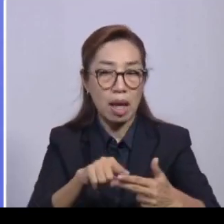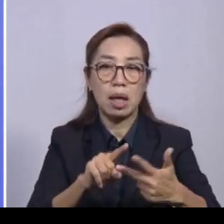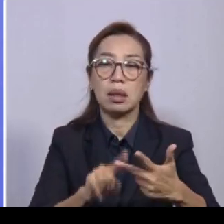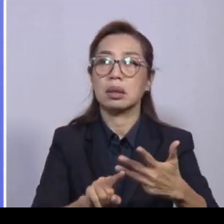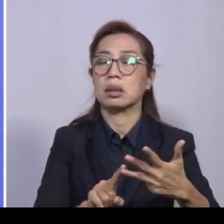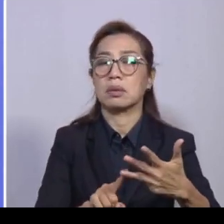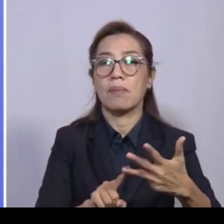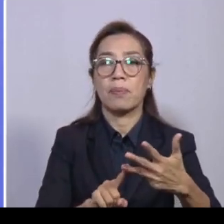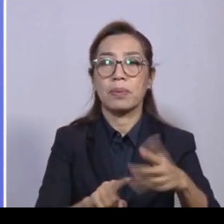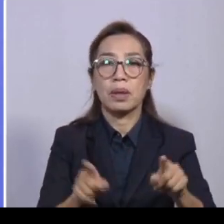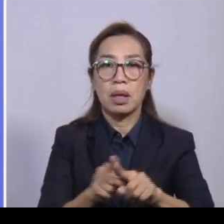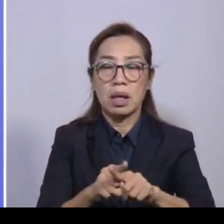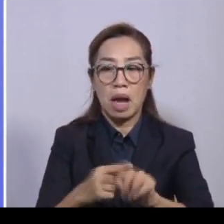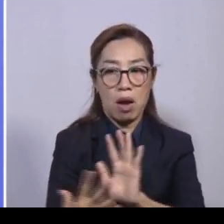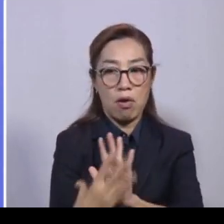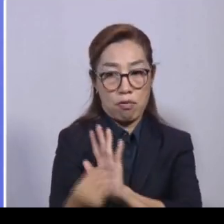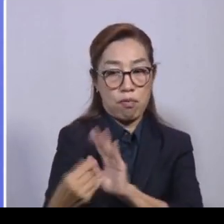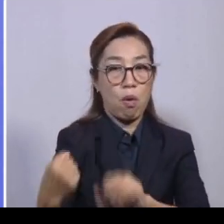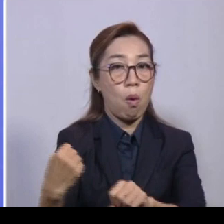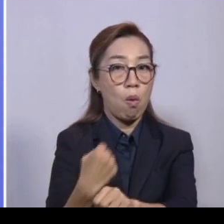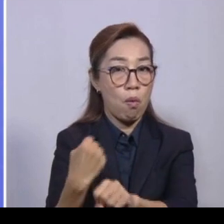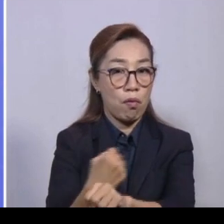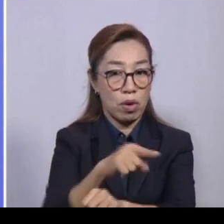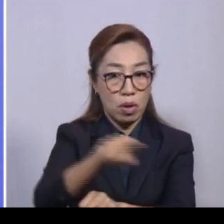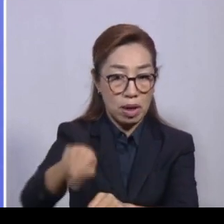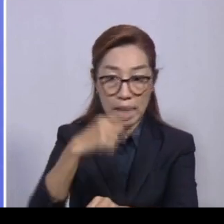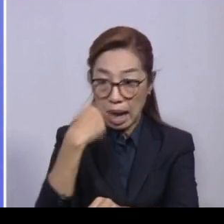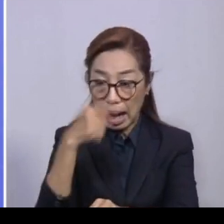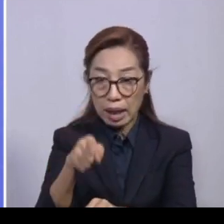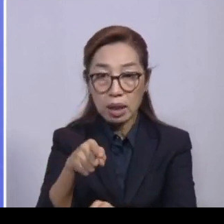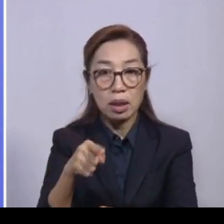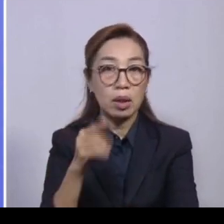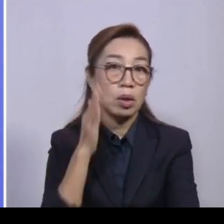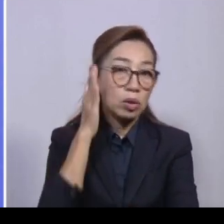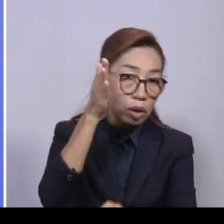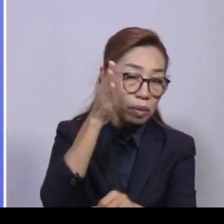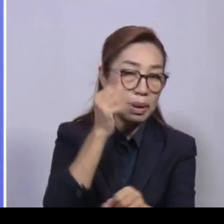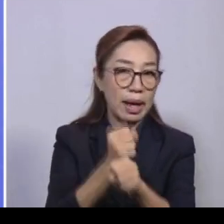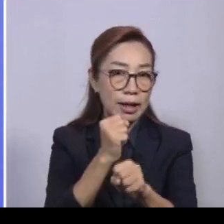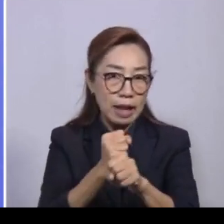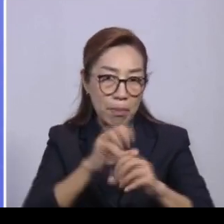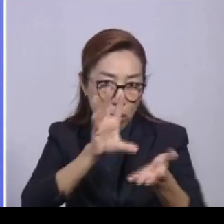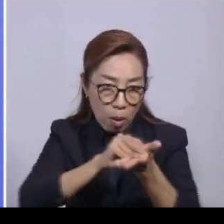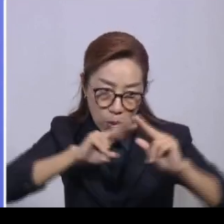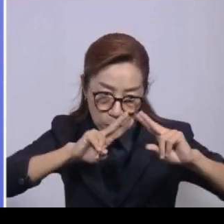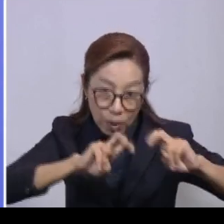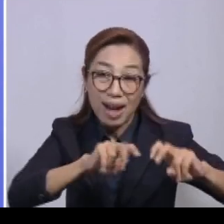ล้วก็การฝึกอบรมนะครับคนที่จะมาเป็นแฟกช์เช็คเกอร์